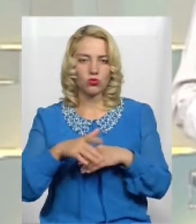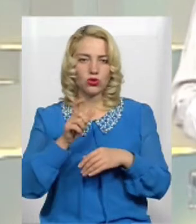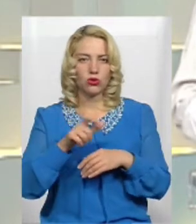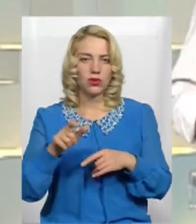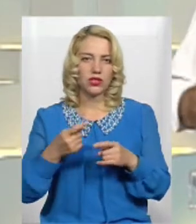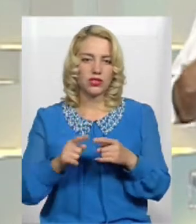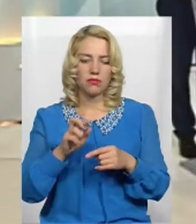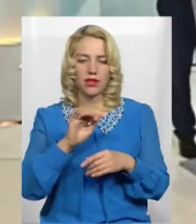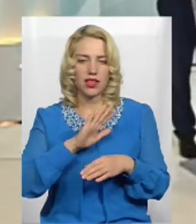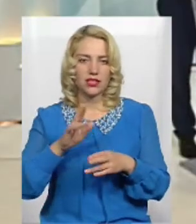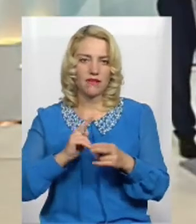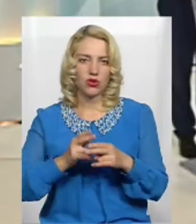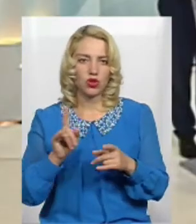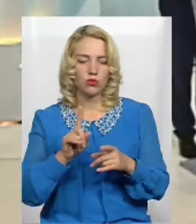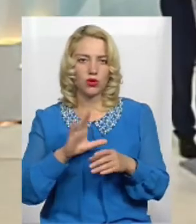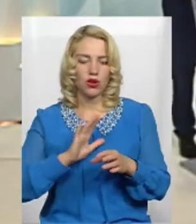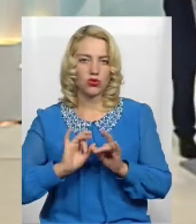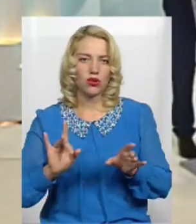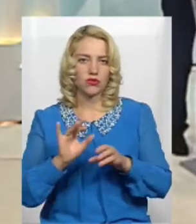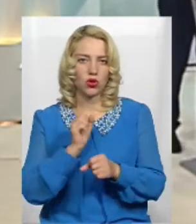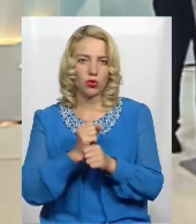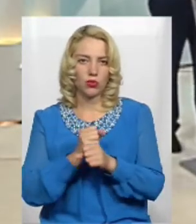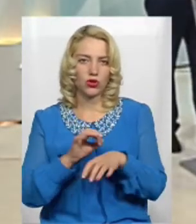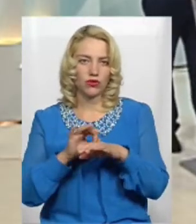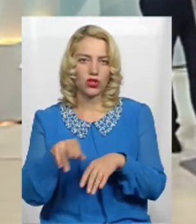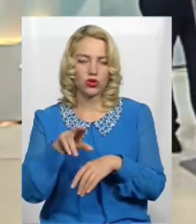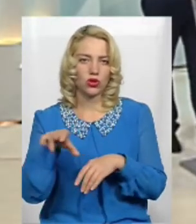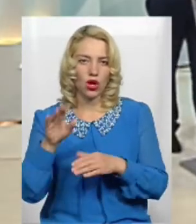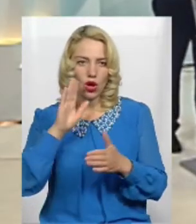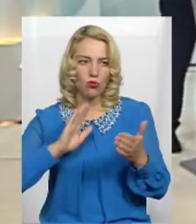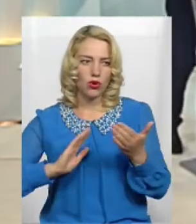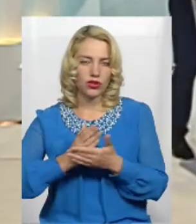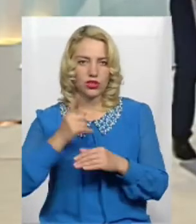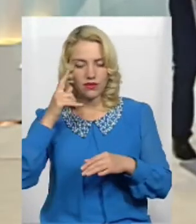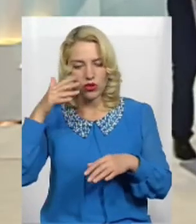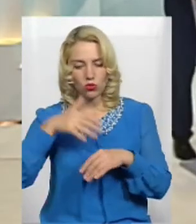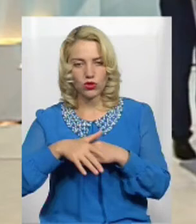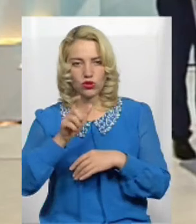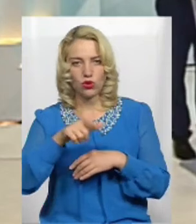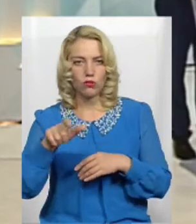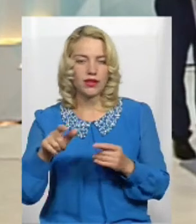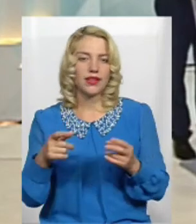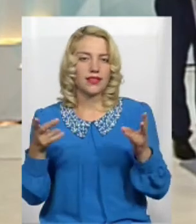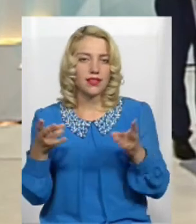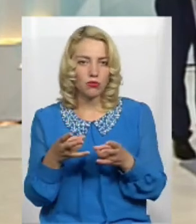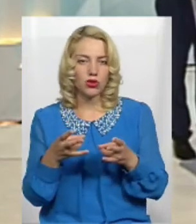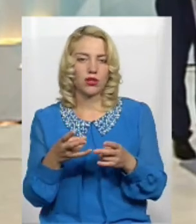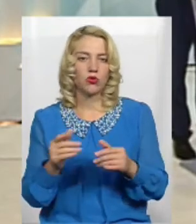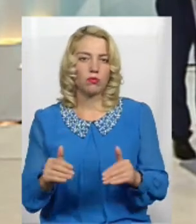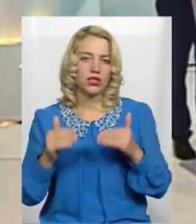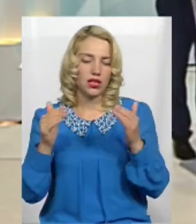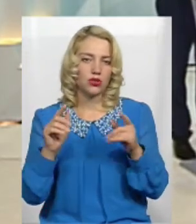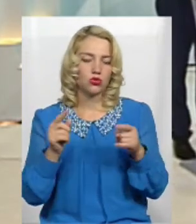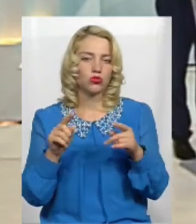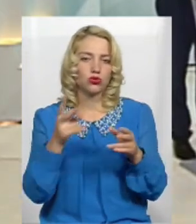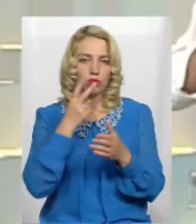що це не завадило би, щоб і якась роз'яснювальна робота також велася і щодо політичної свідомості громадян. Їх також потрібно підняти,